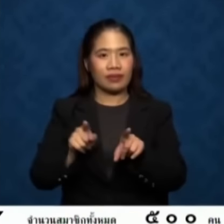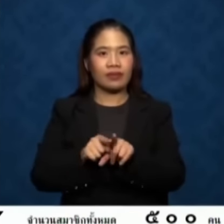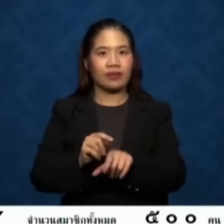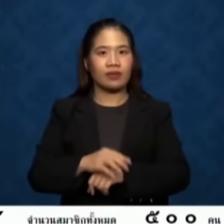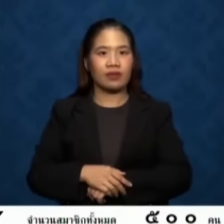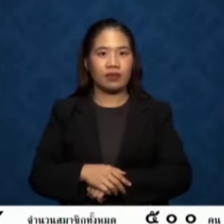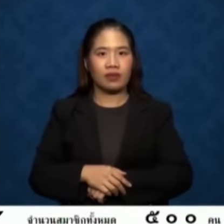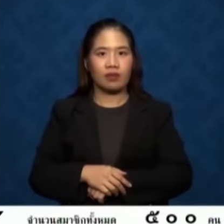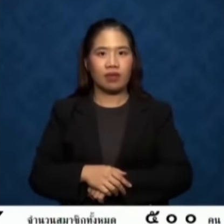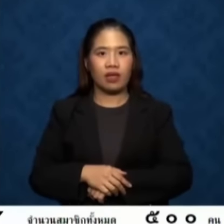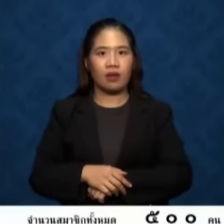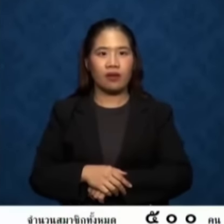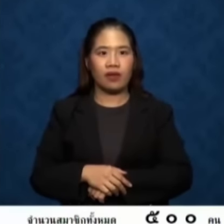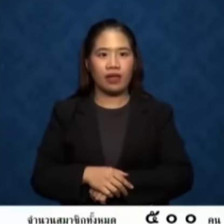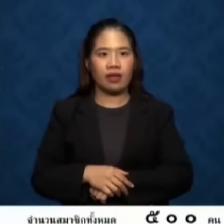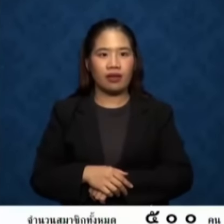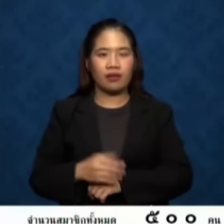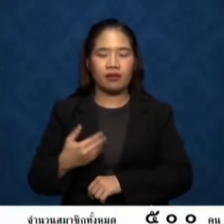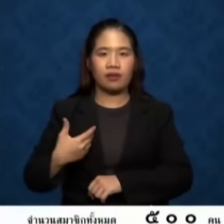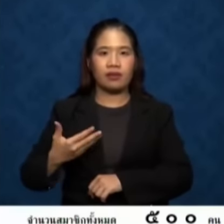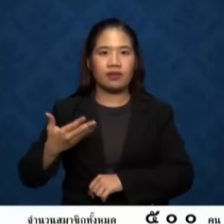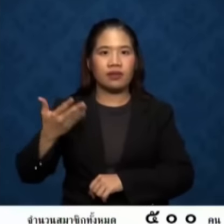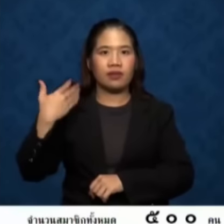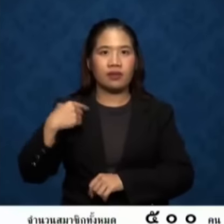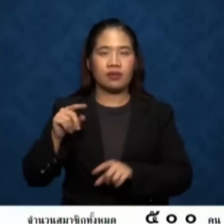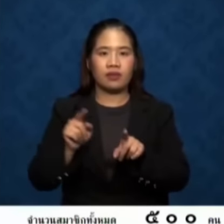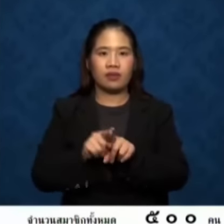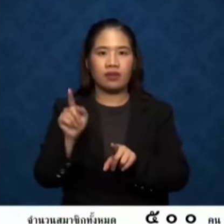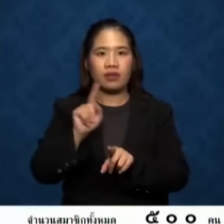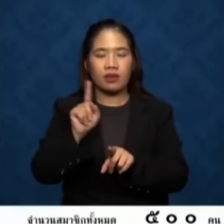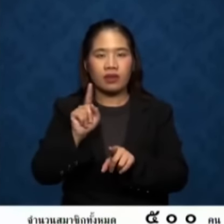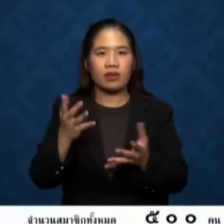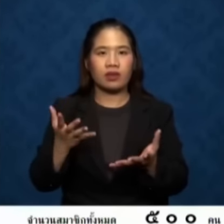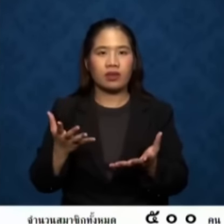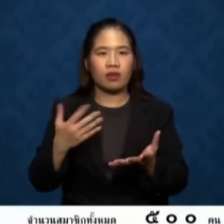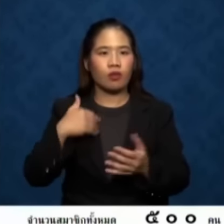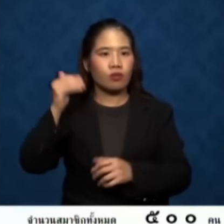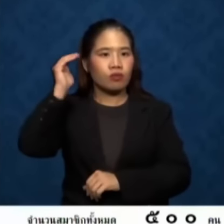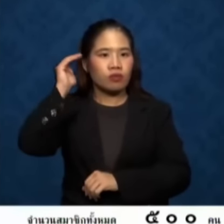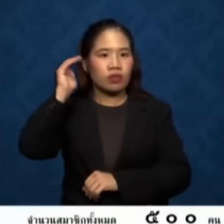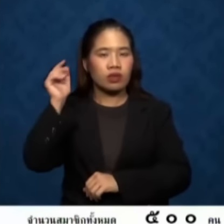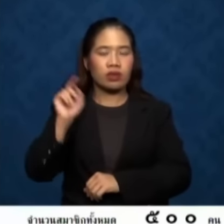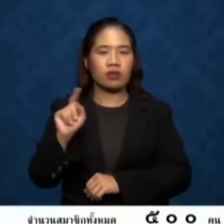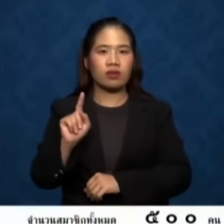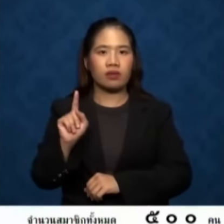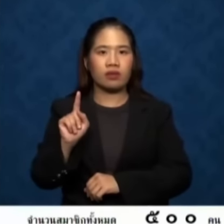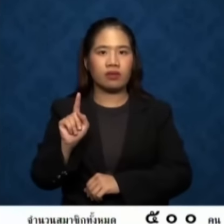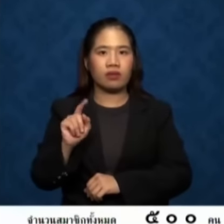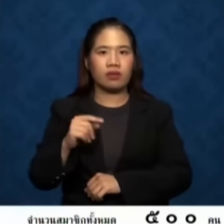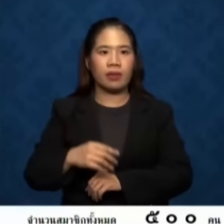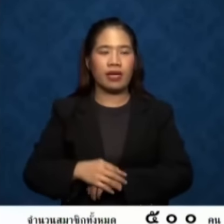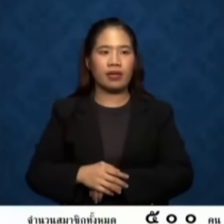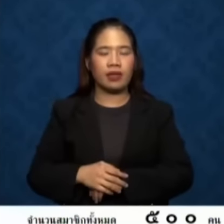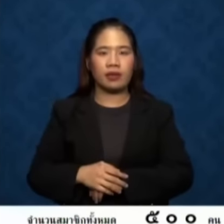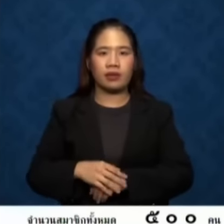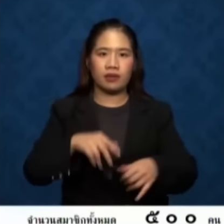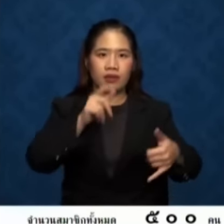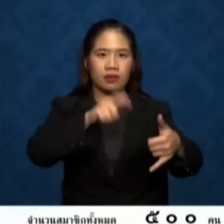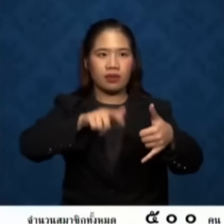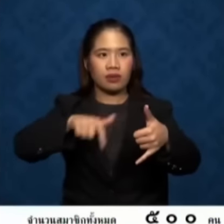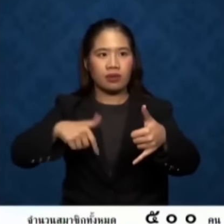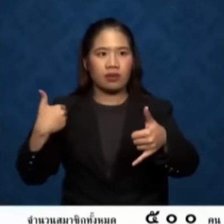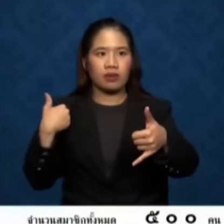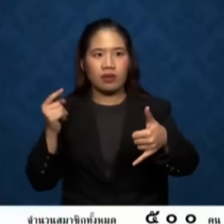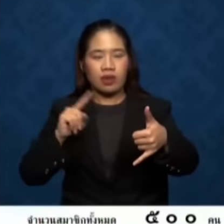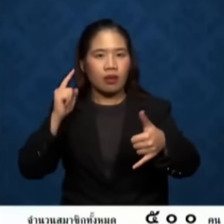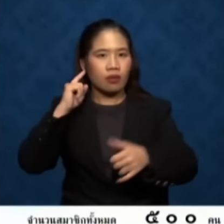ดังนั้นผมก็เลยจะขอชี้แจงซึ่งผมก็เชื่อว่าหลายคนอาจจะ